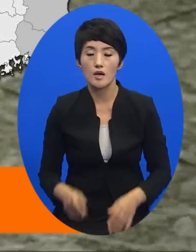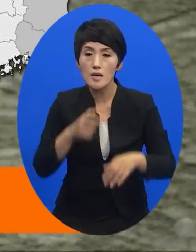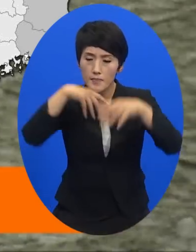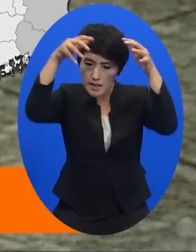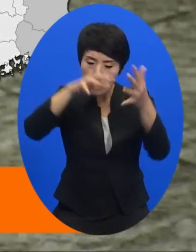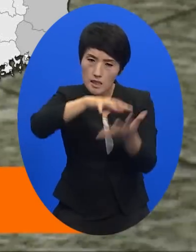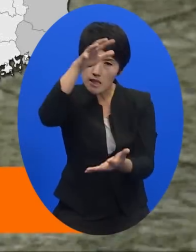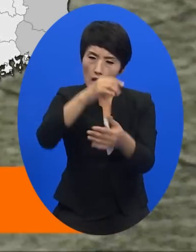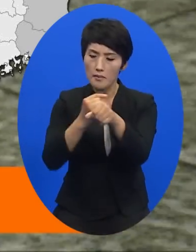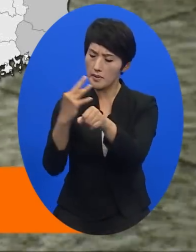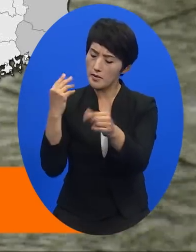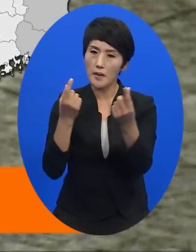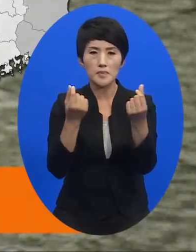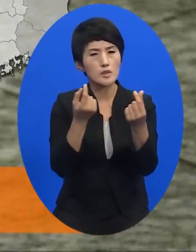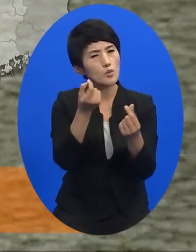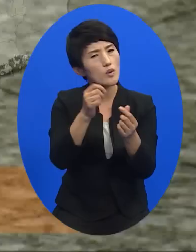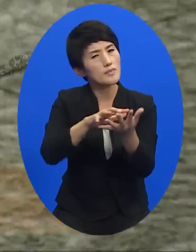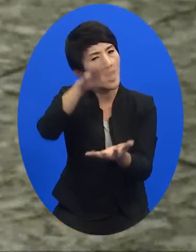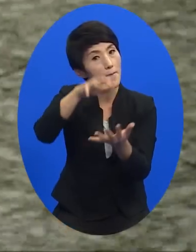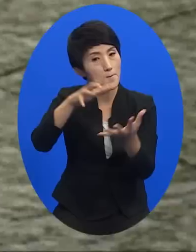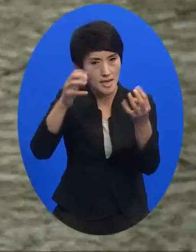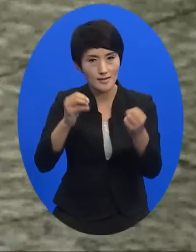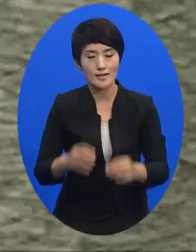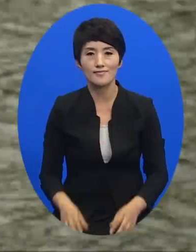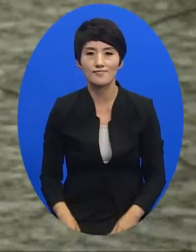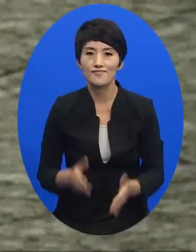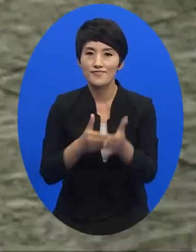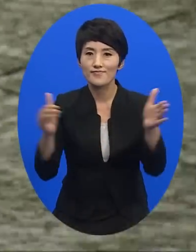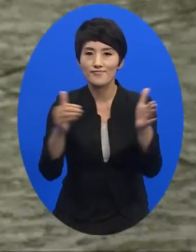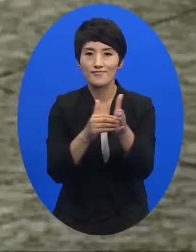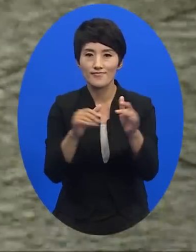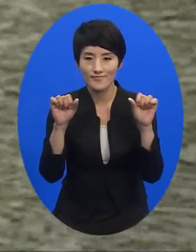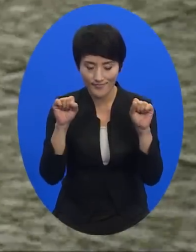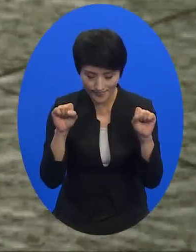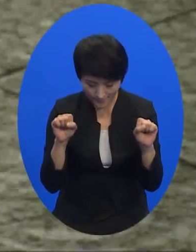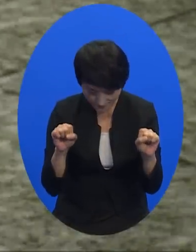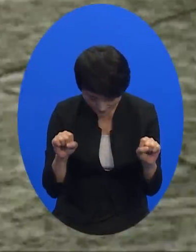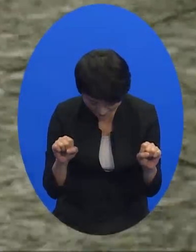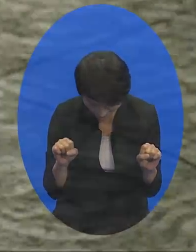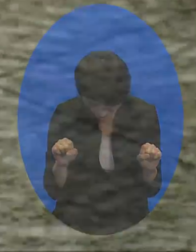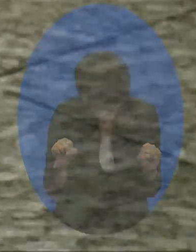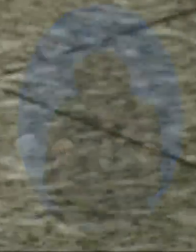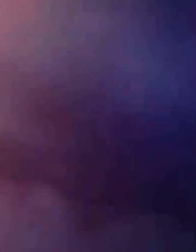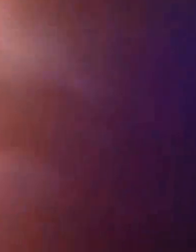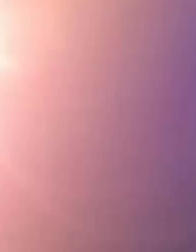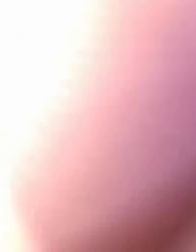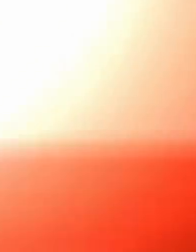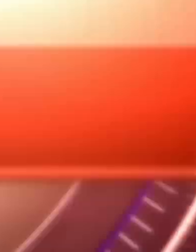강수량은 평년과 비슷하거나 많겠습니다. 지금까지 1개월 날씨 전망이었습니다.